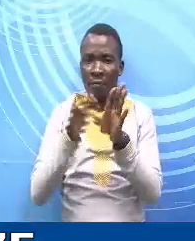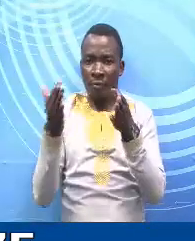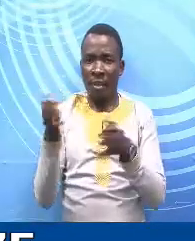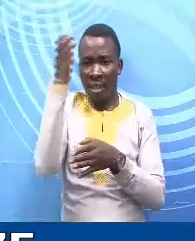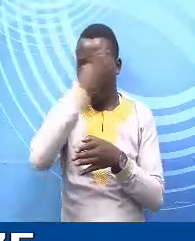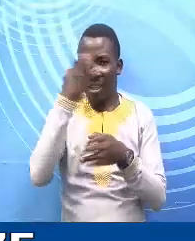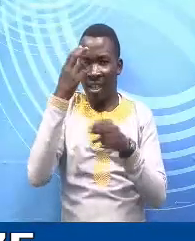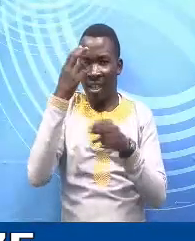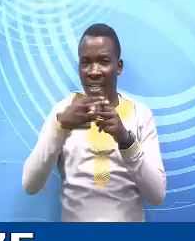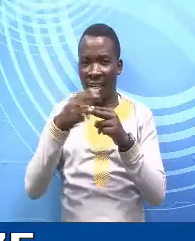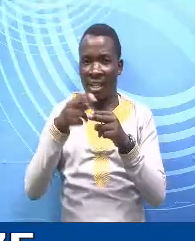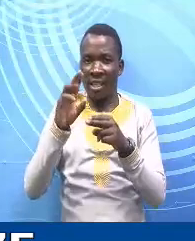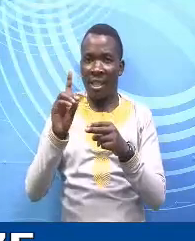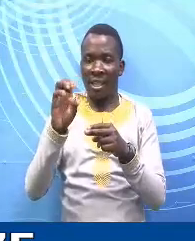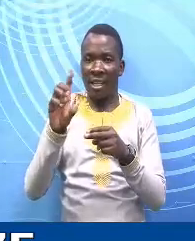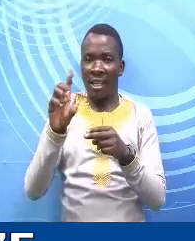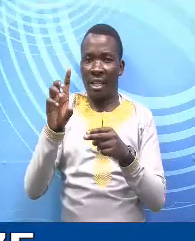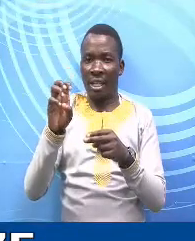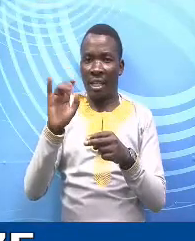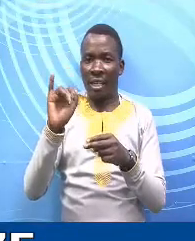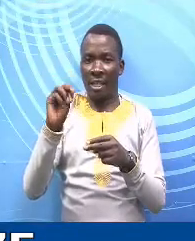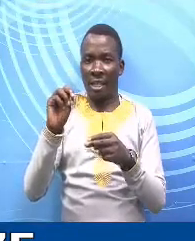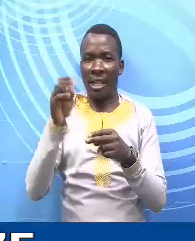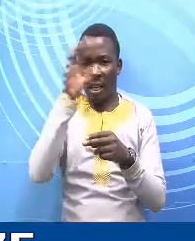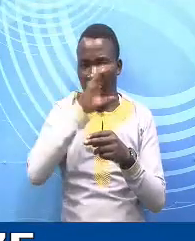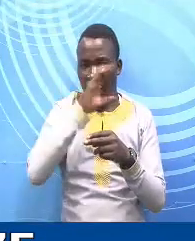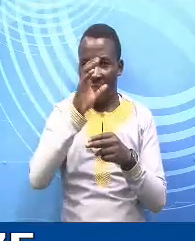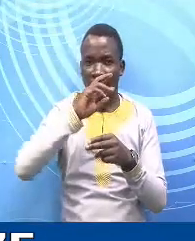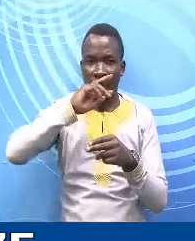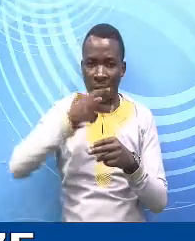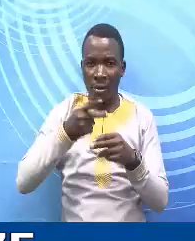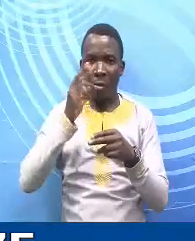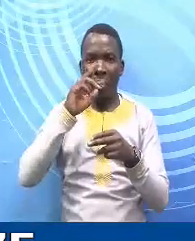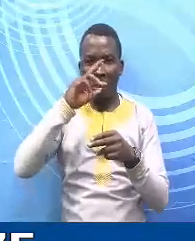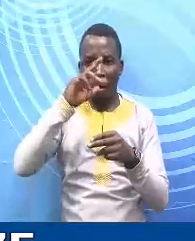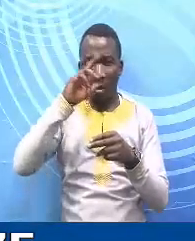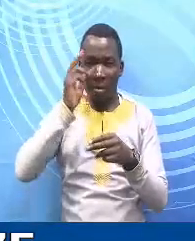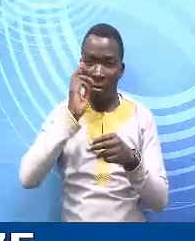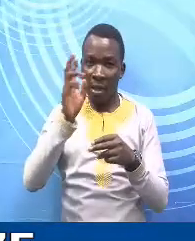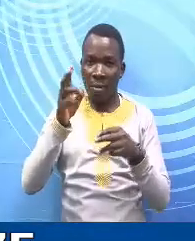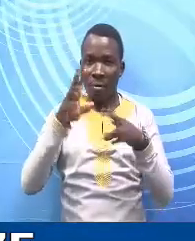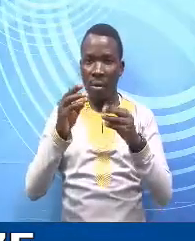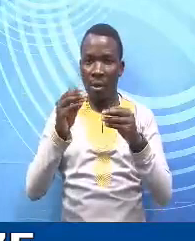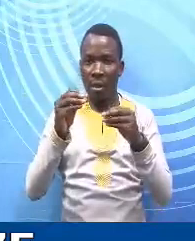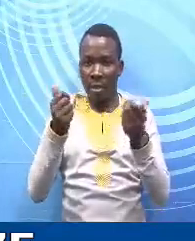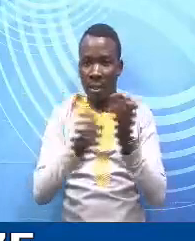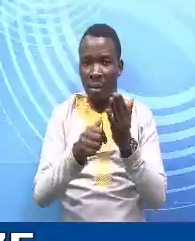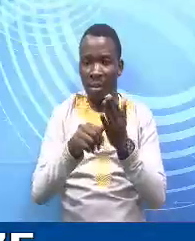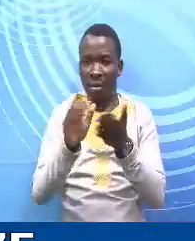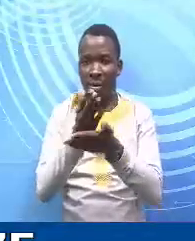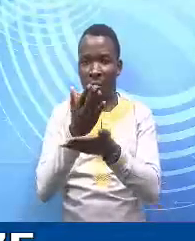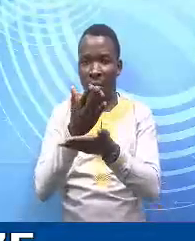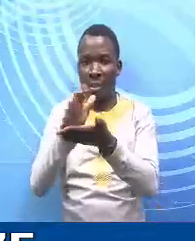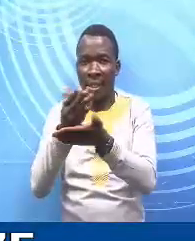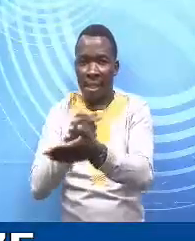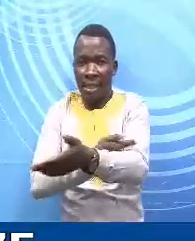yitwa Ursula von der Leyen agomba kuza kubashakira ibisubizo n'ukureba uburyo yakemura ikibazo cy'isaranganya ry'inkingo kuko hari